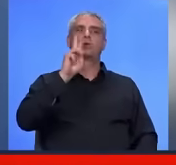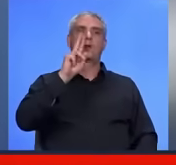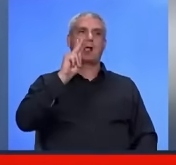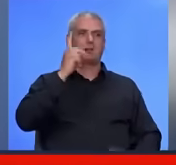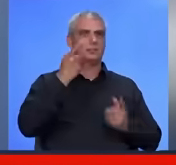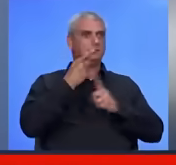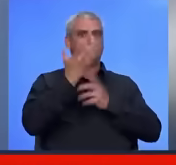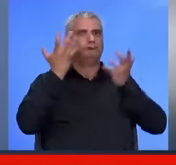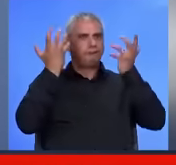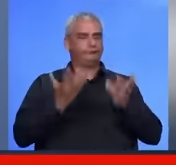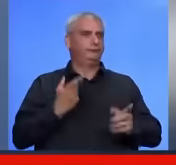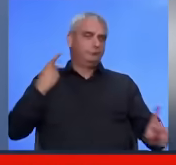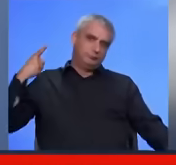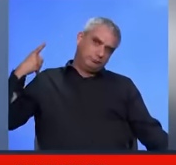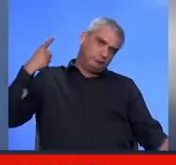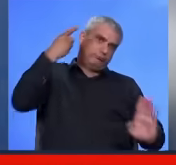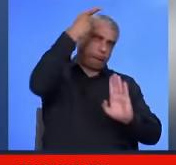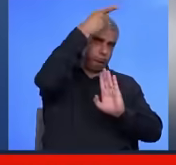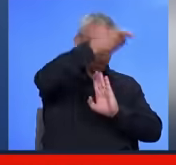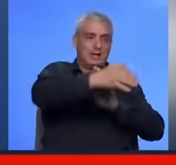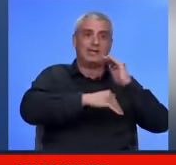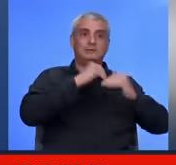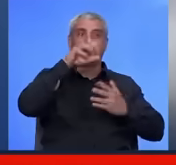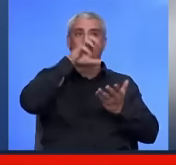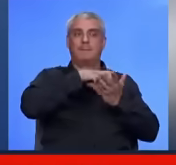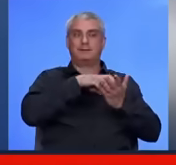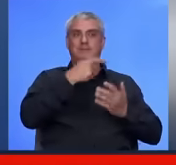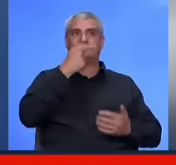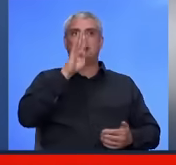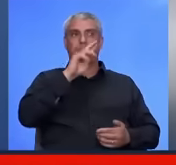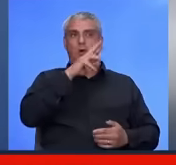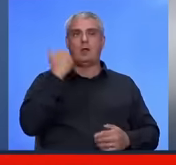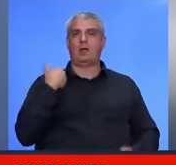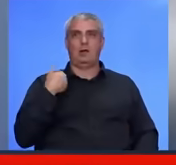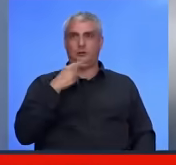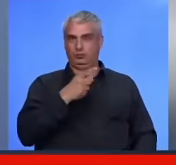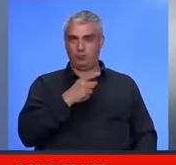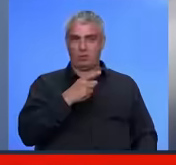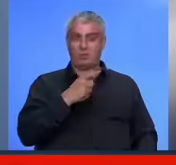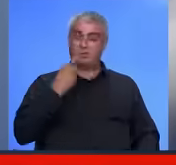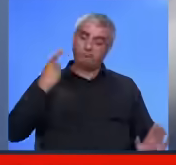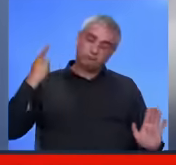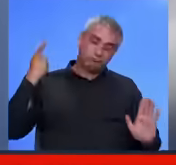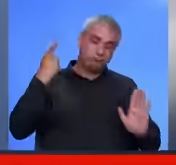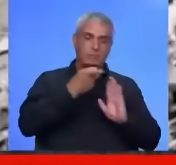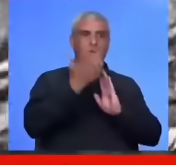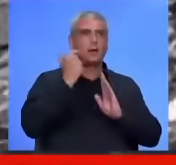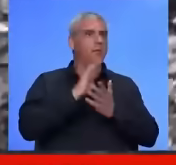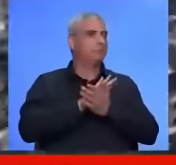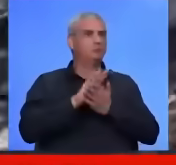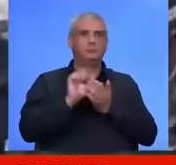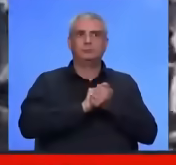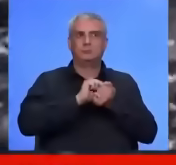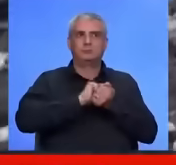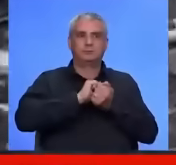כבדות משקל, שהחיזבאללה משגר לעבר בסיס גיבור בקריית שמונה. הפגיעה הייתה פשוט הרסנית,